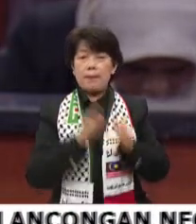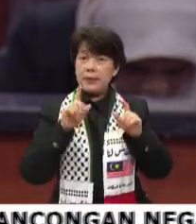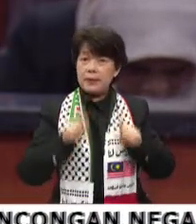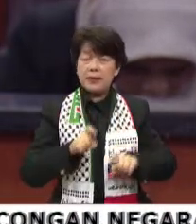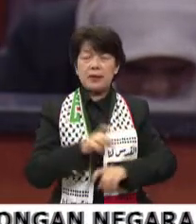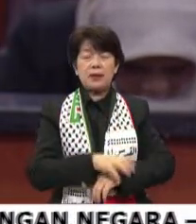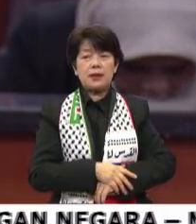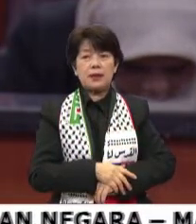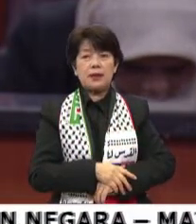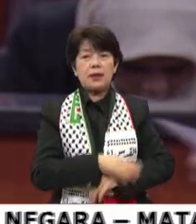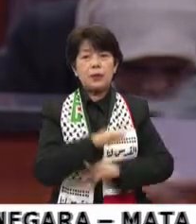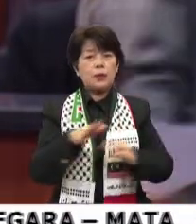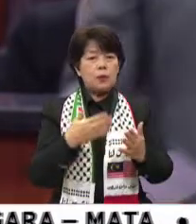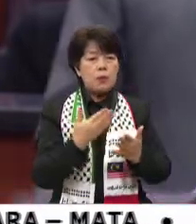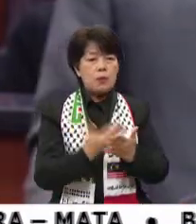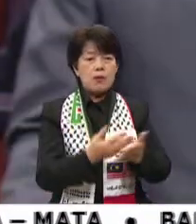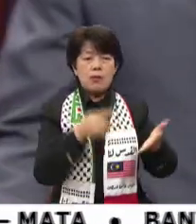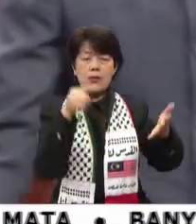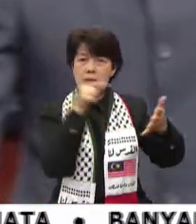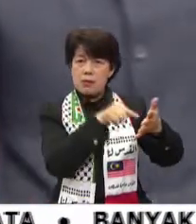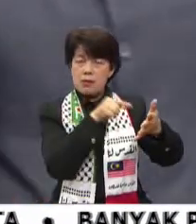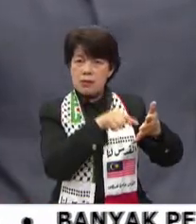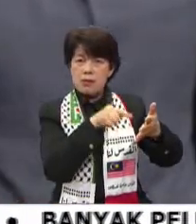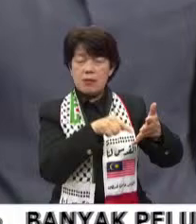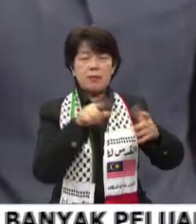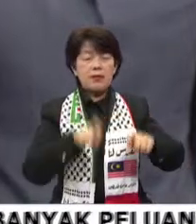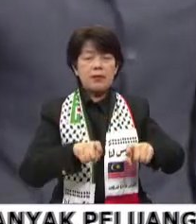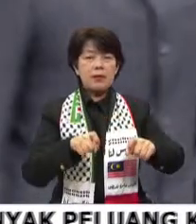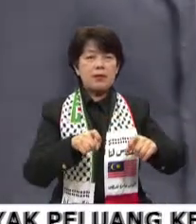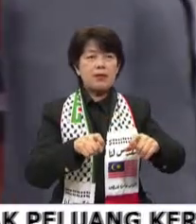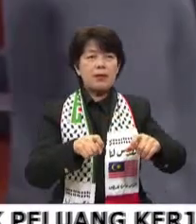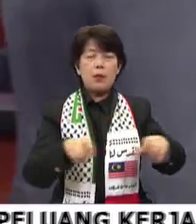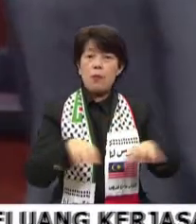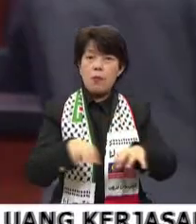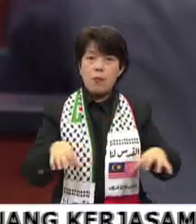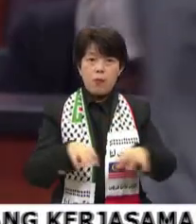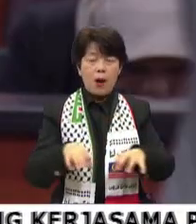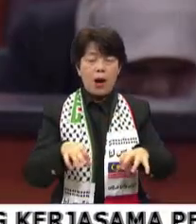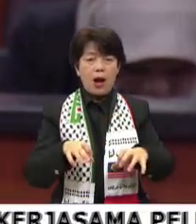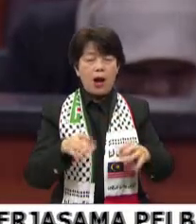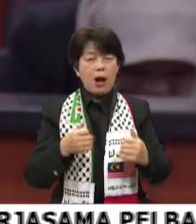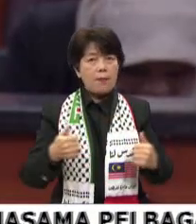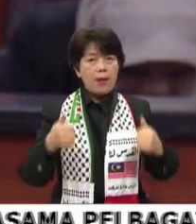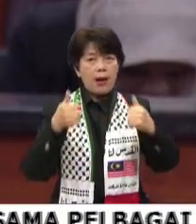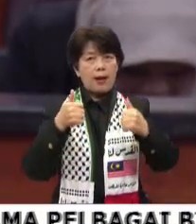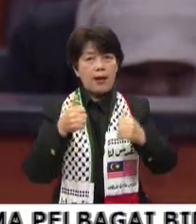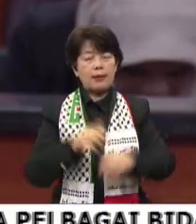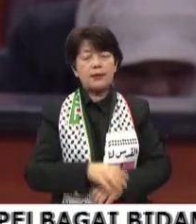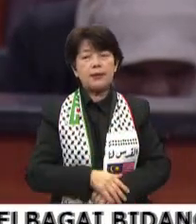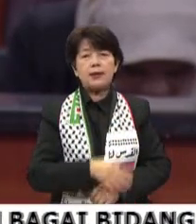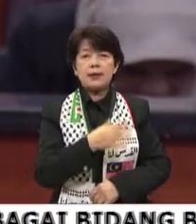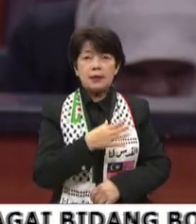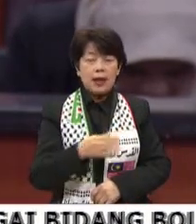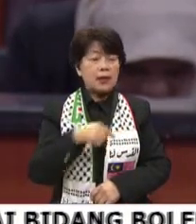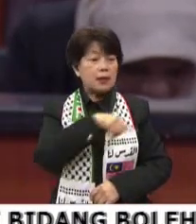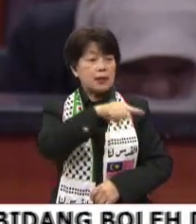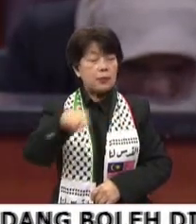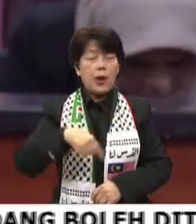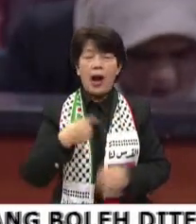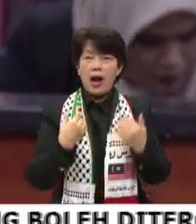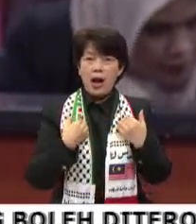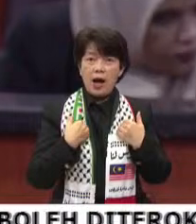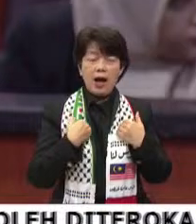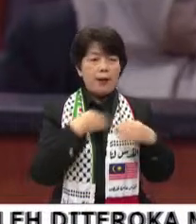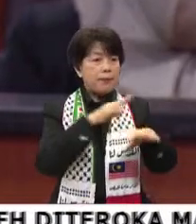memastikan n ini dapat dilaksanakan dengan sebaik mungkin kita juga ada yang dipanggil